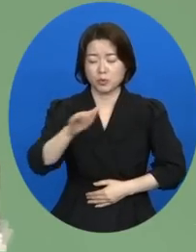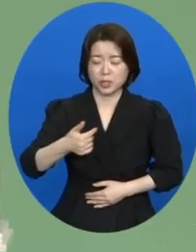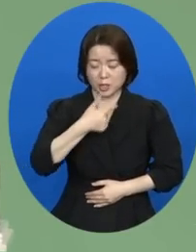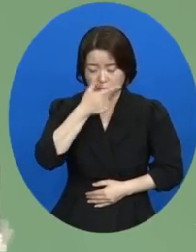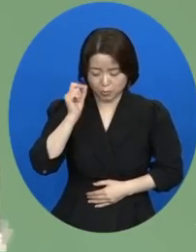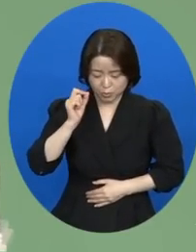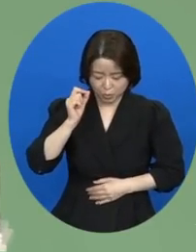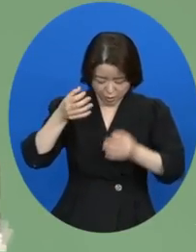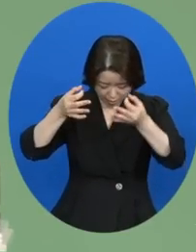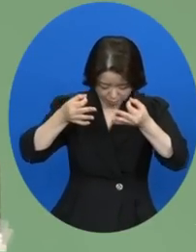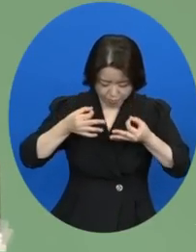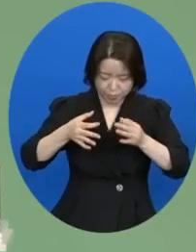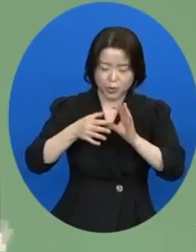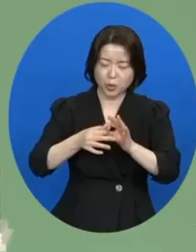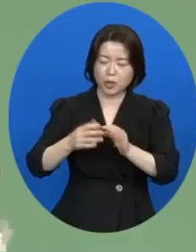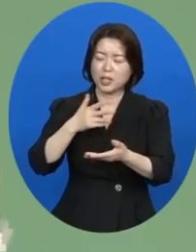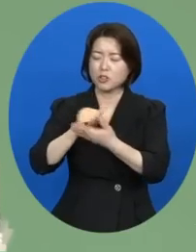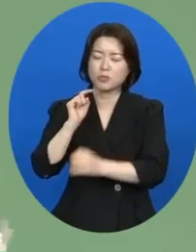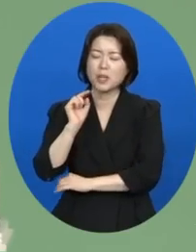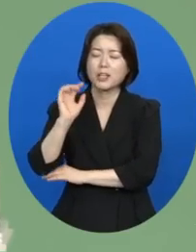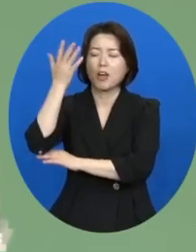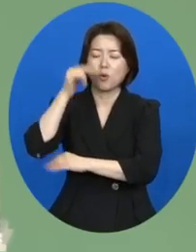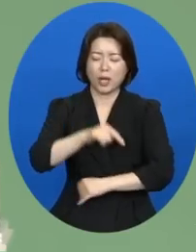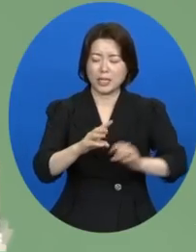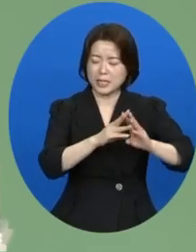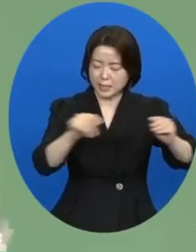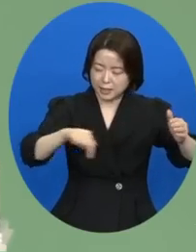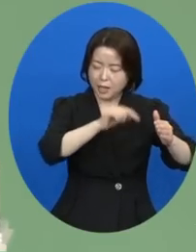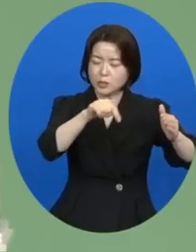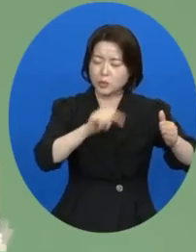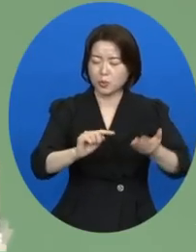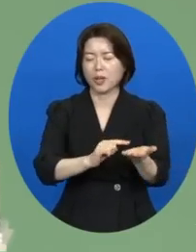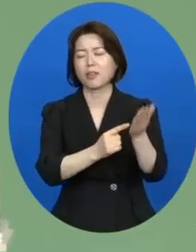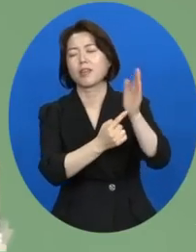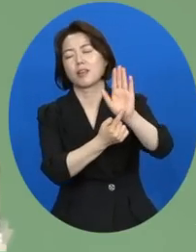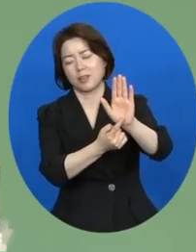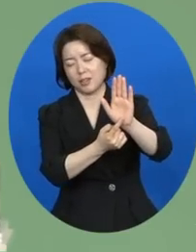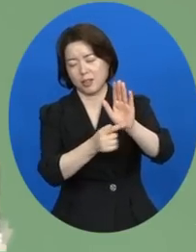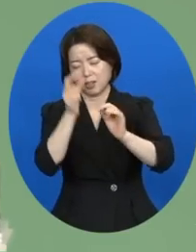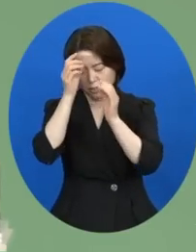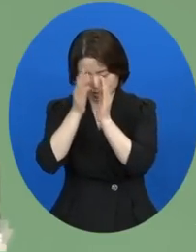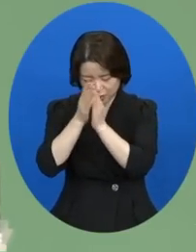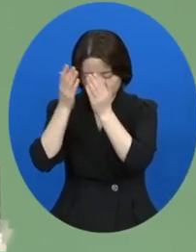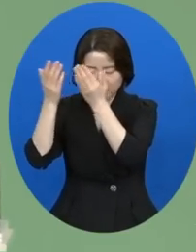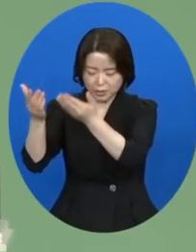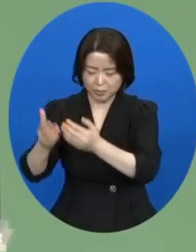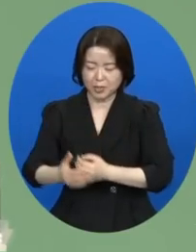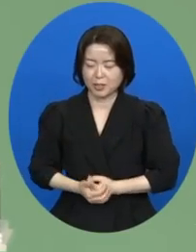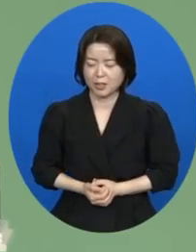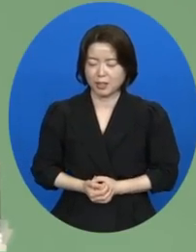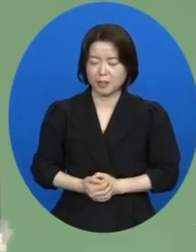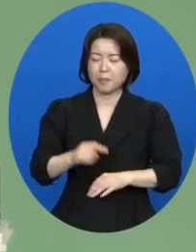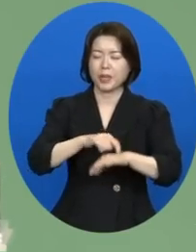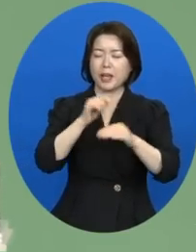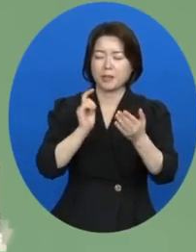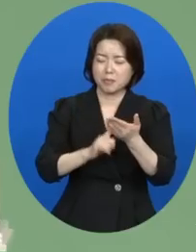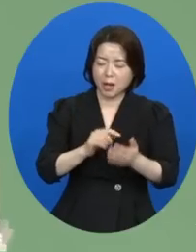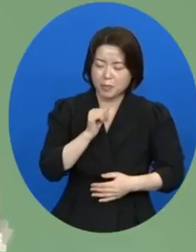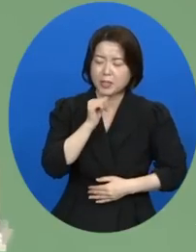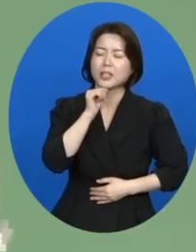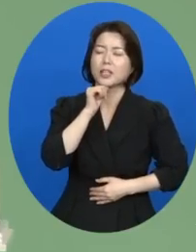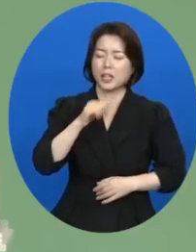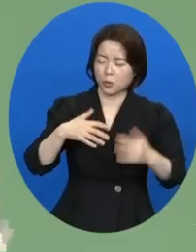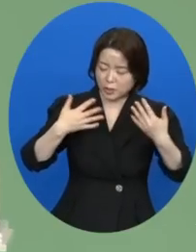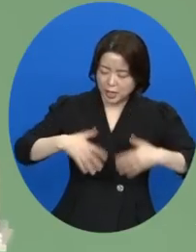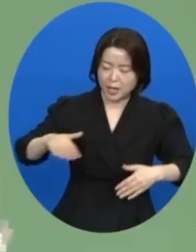부족함을 통해 주님의 영광이 이 땅에 나타나기를 기도합니다. 마음이 가난하고